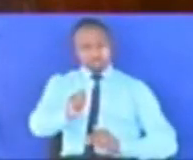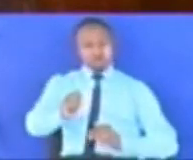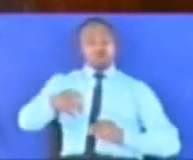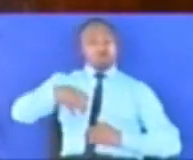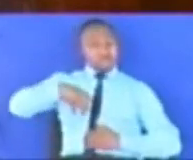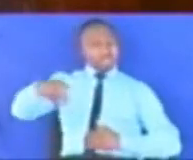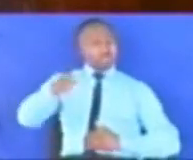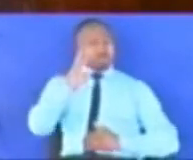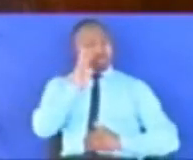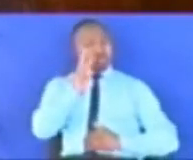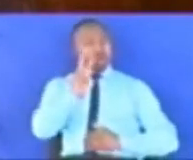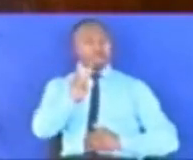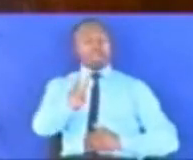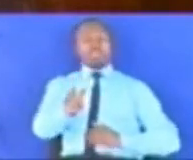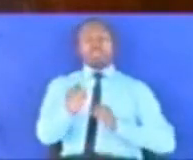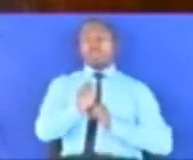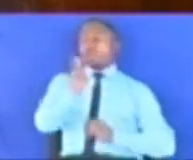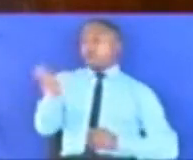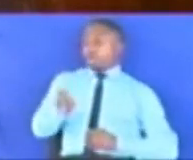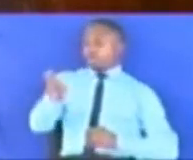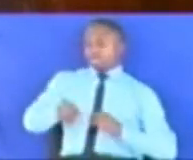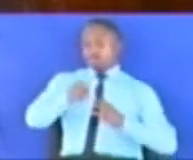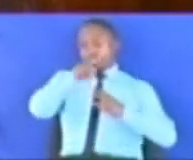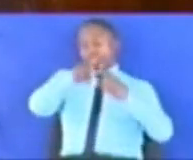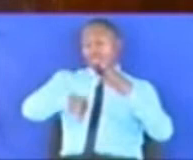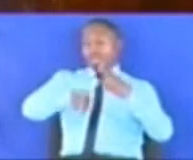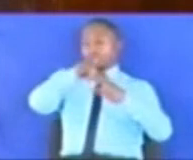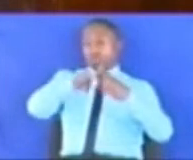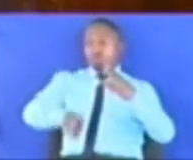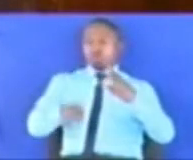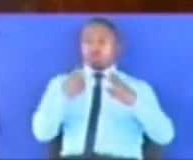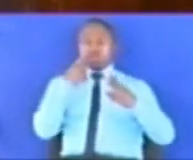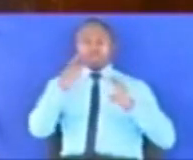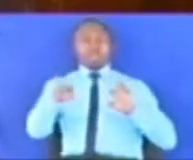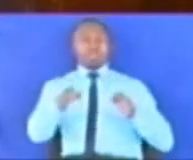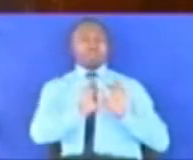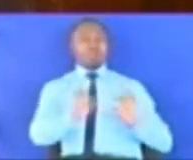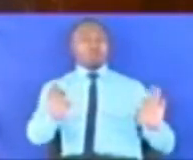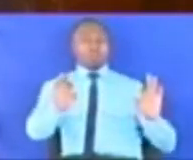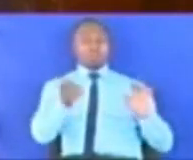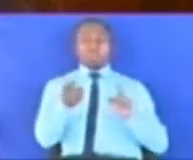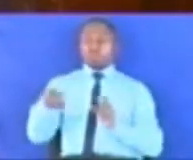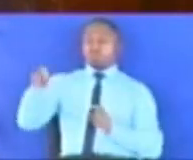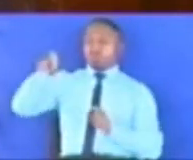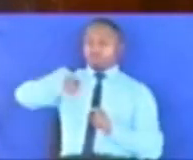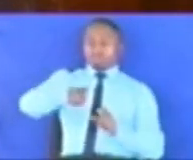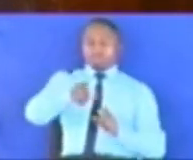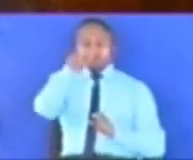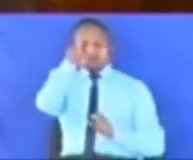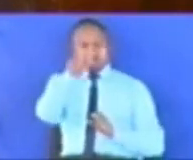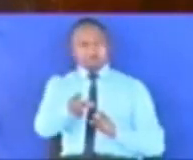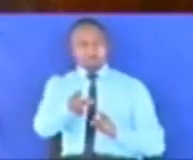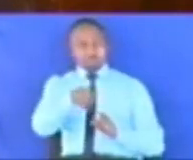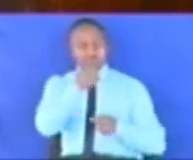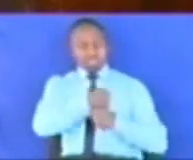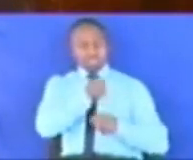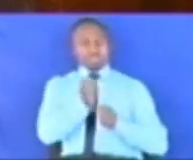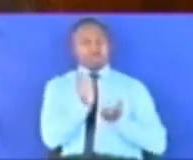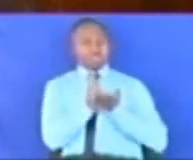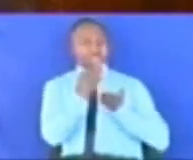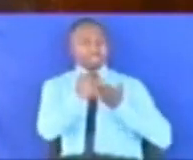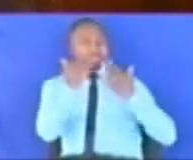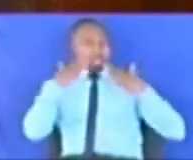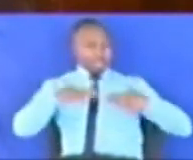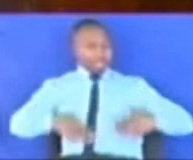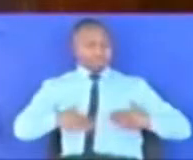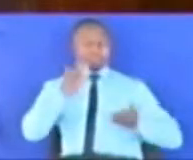uiangalie kwa macho matatu halmashauri hizi tatu, tuone namna bora ya kuwaongezea watumishi hawa wa sekta ya afya, tena